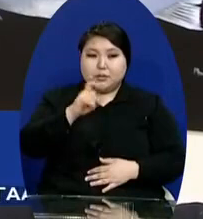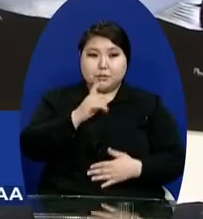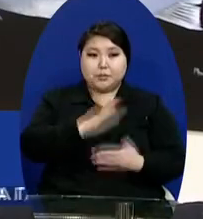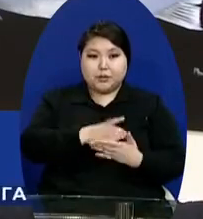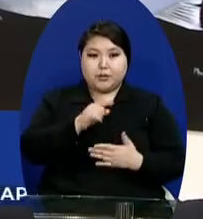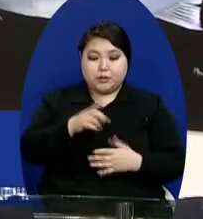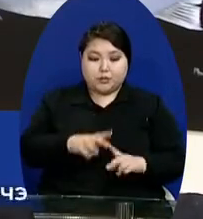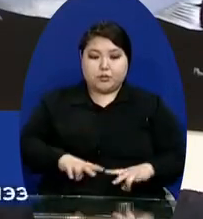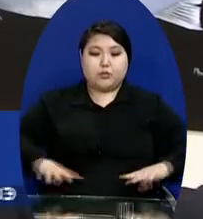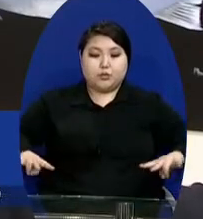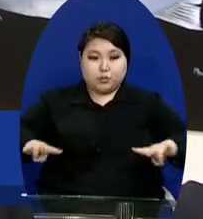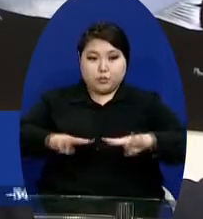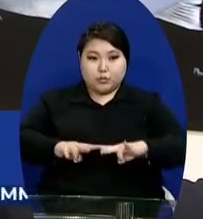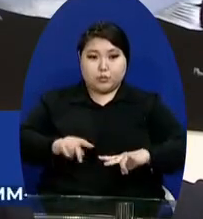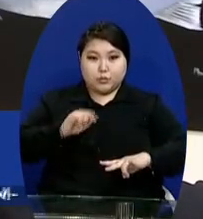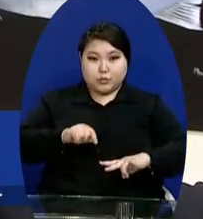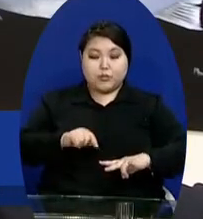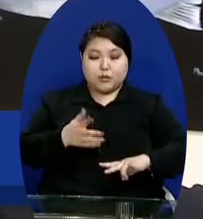тухайн нуранд